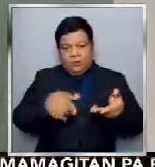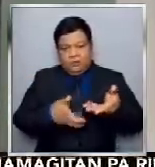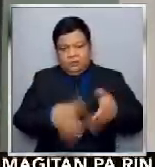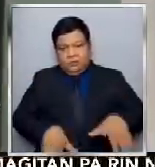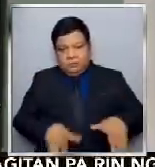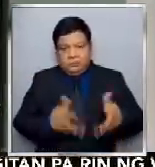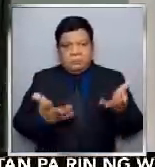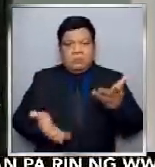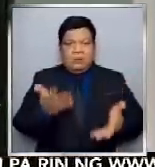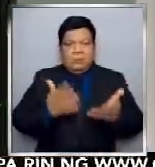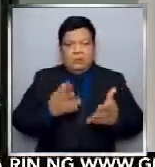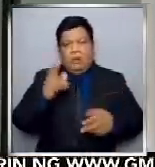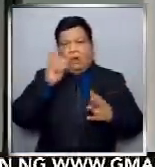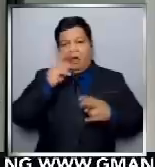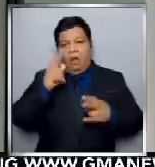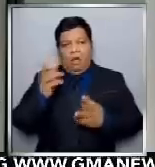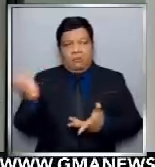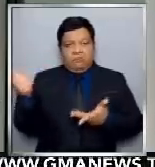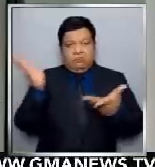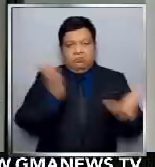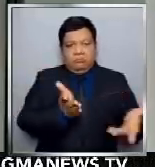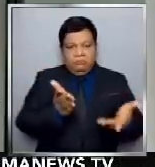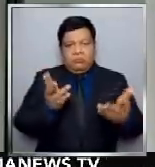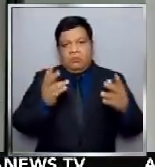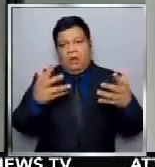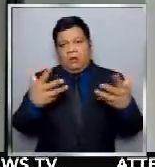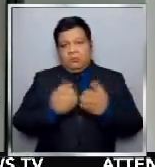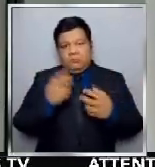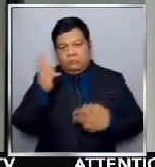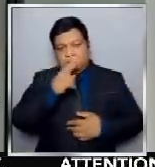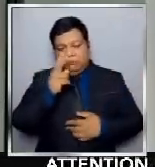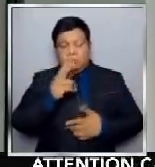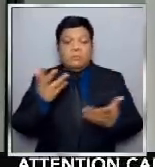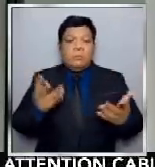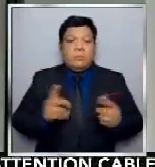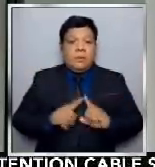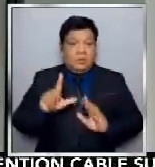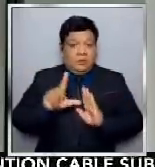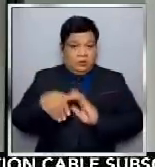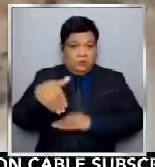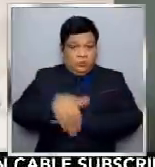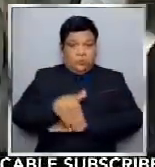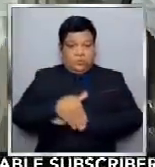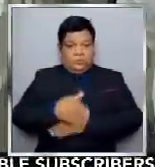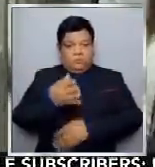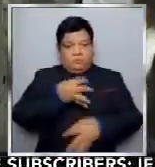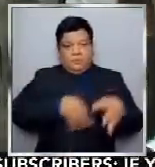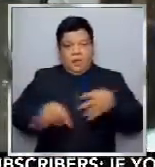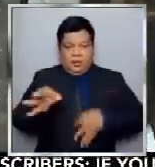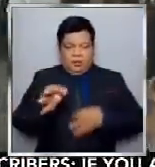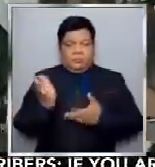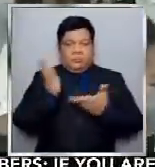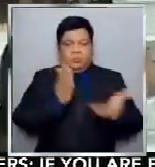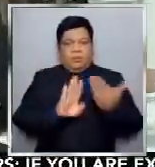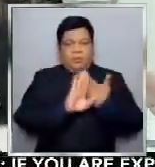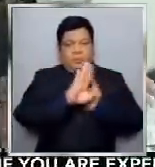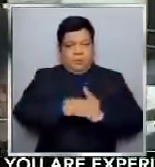ng courier o aksidente. Mamayang gabi naman daw ay maipapadala na ang replacement ballot sa Apayao. Sa